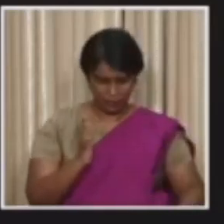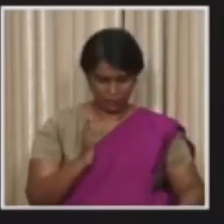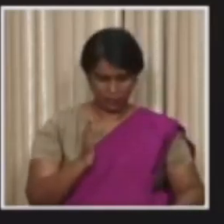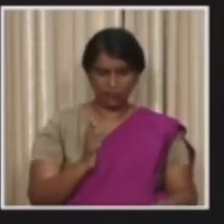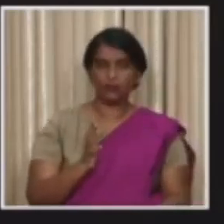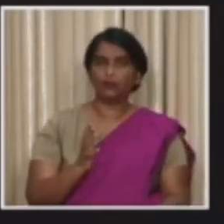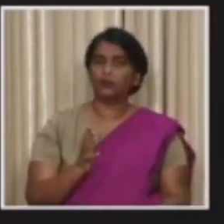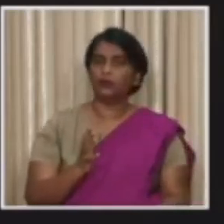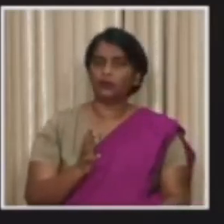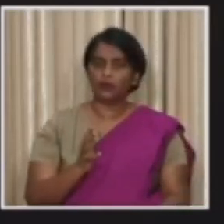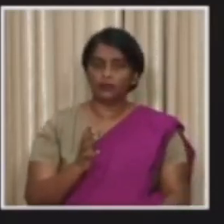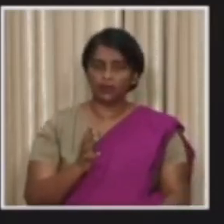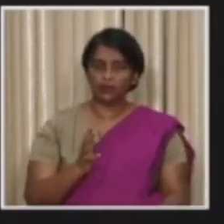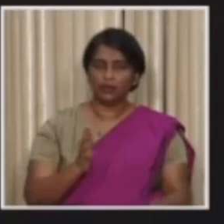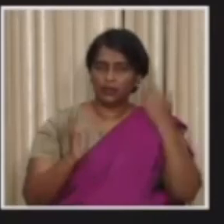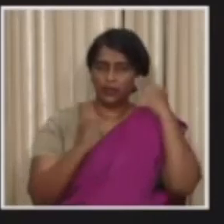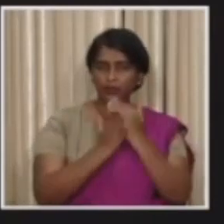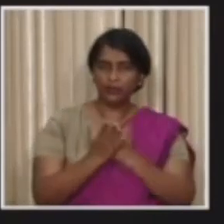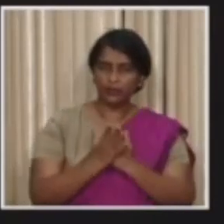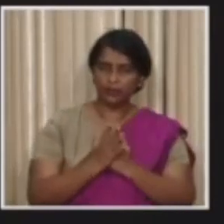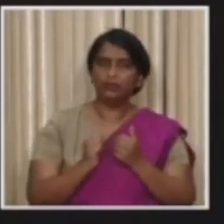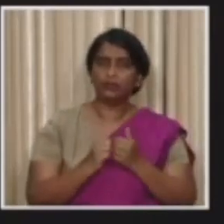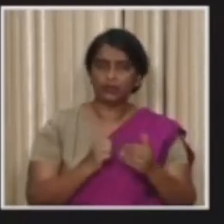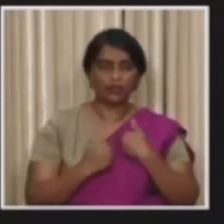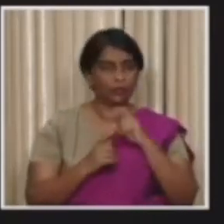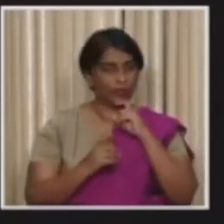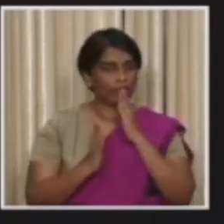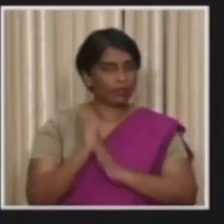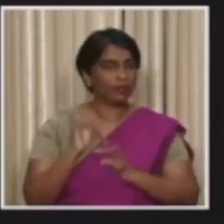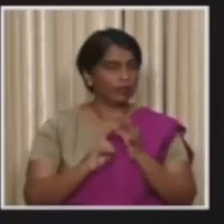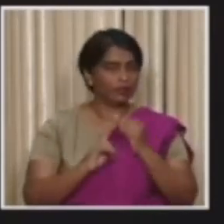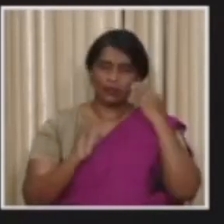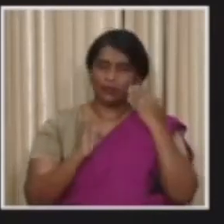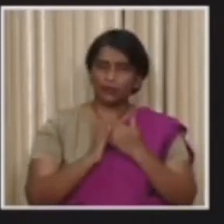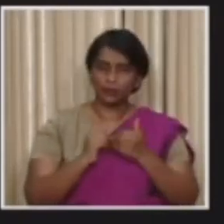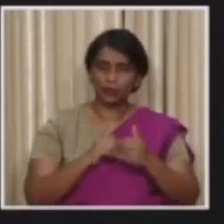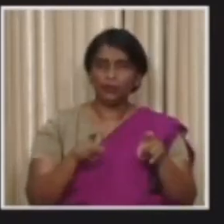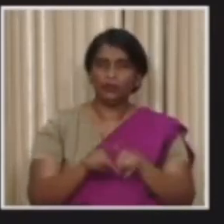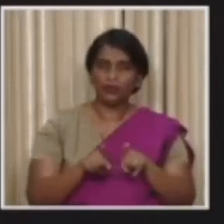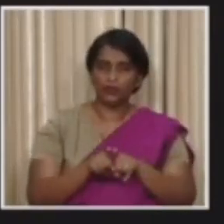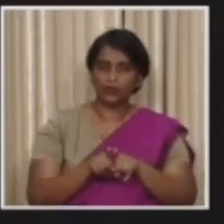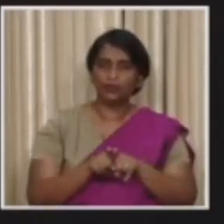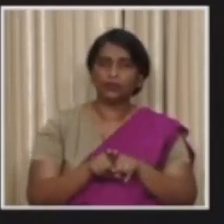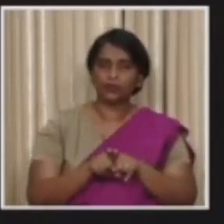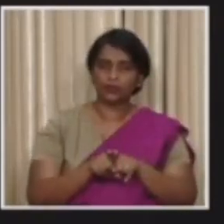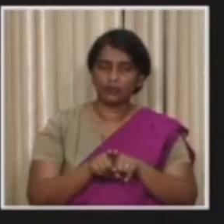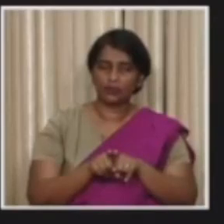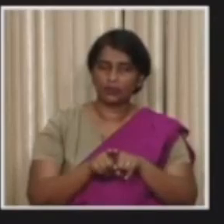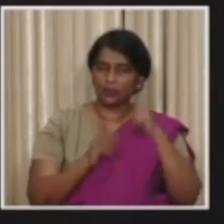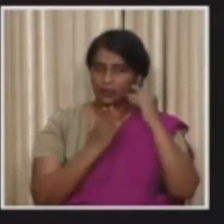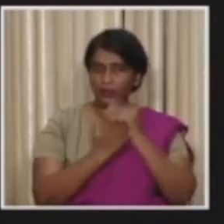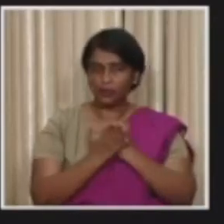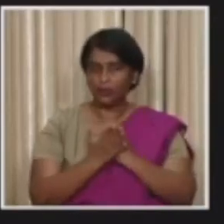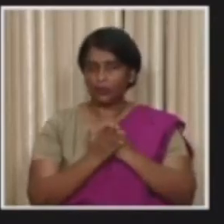ගරු අධිකරණ ඇමතිතුමාට සිතිවන්ත වෙන්නට ඕන ඒක ඉදිරිපත් කරලා අදට සැලසෙන